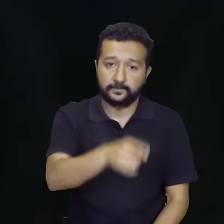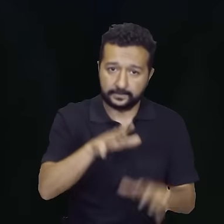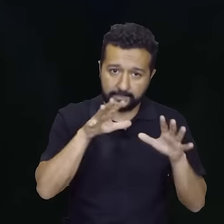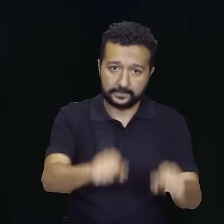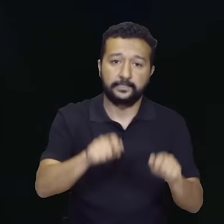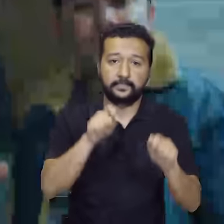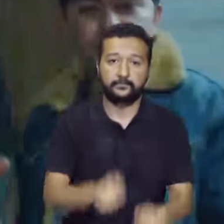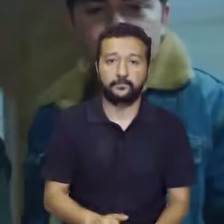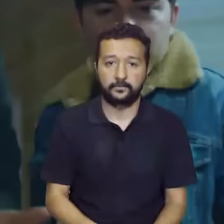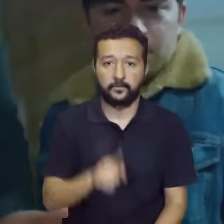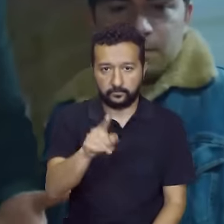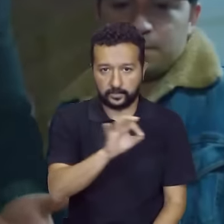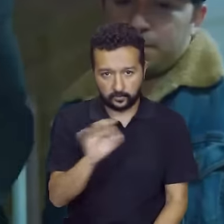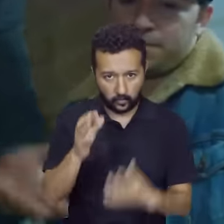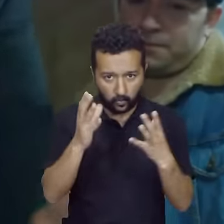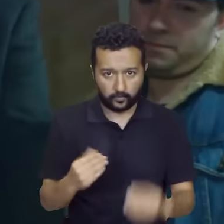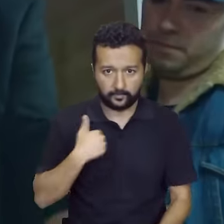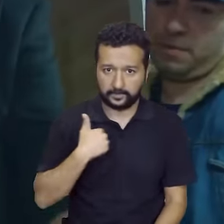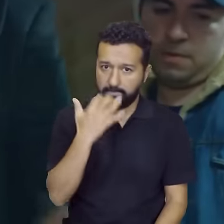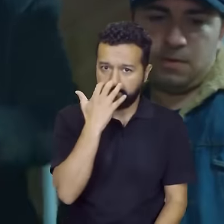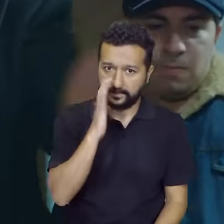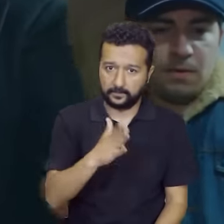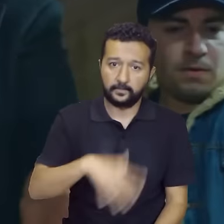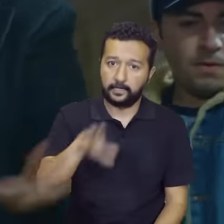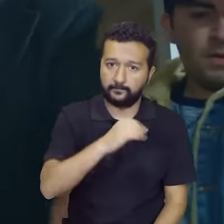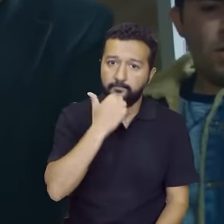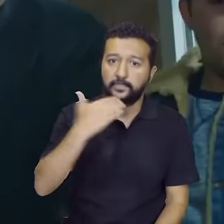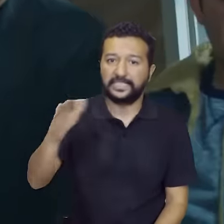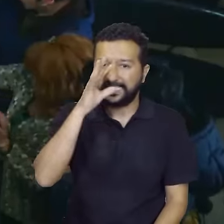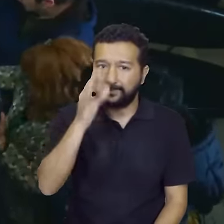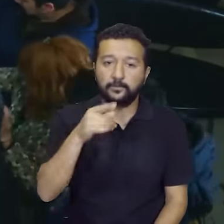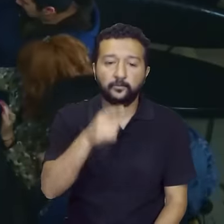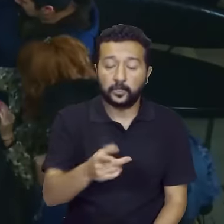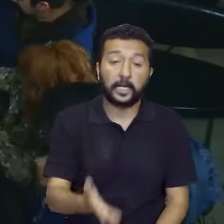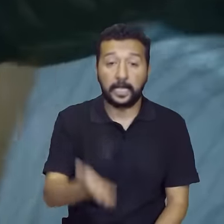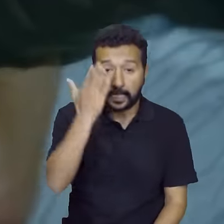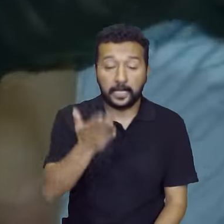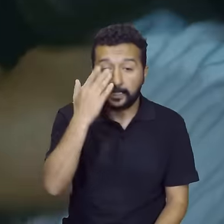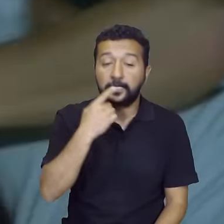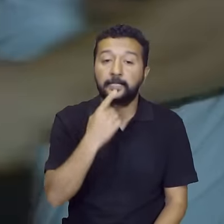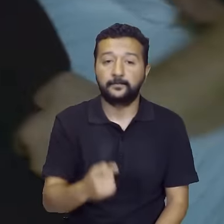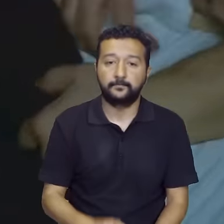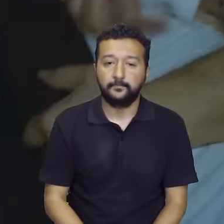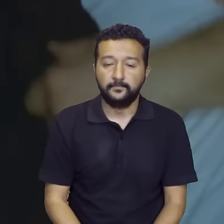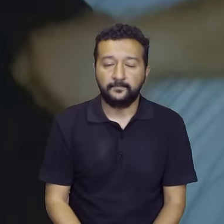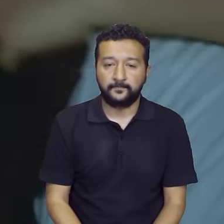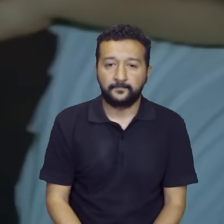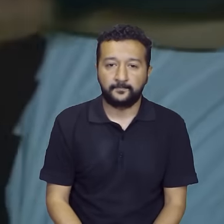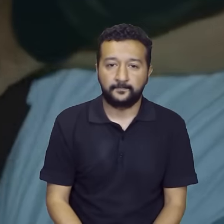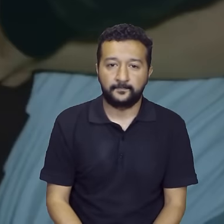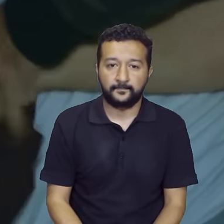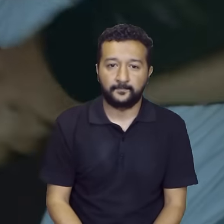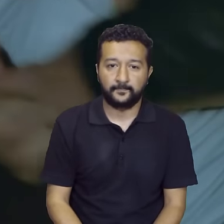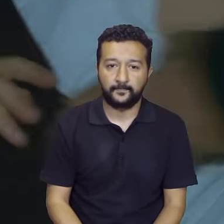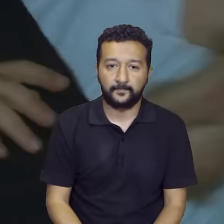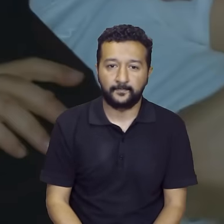al aşağı ettik. Ama hiç oldu mu Münir? Bizi bekleseydiniz ya. Bir açalım bakalım kimmiş bu? Kalk kaka. Yüzünü